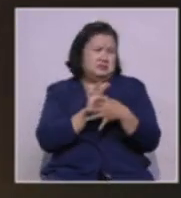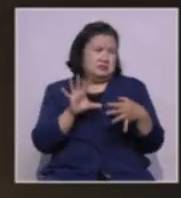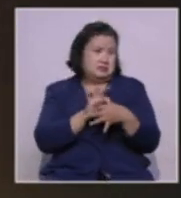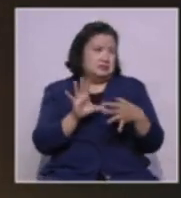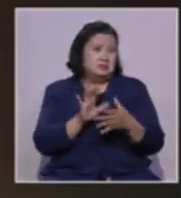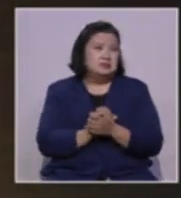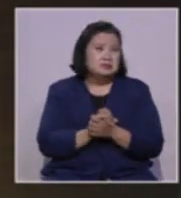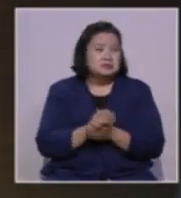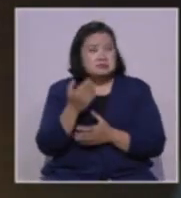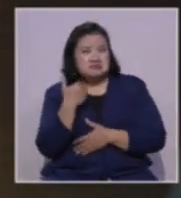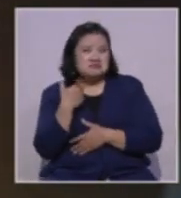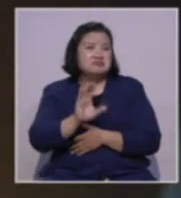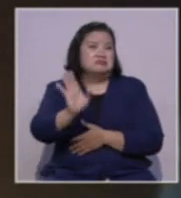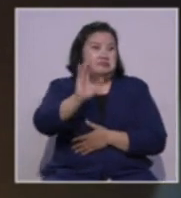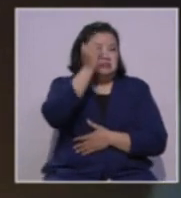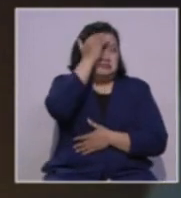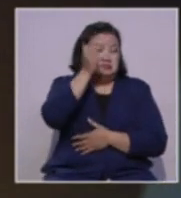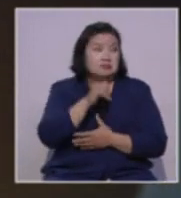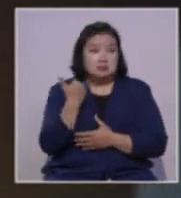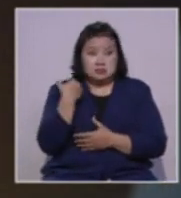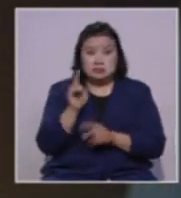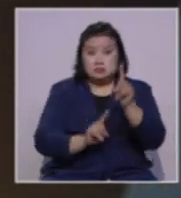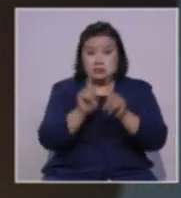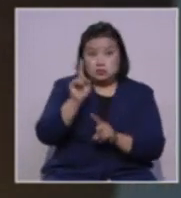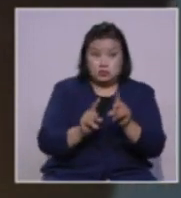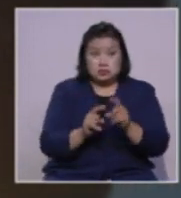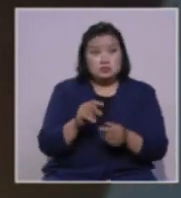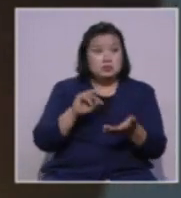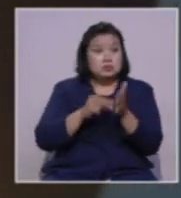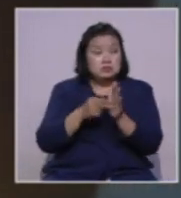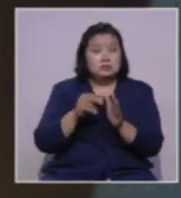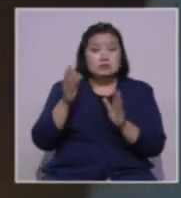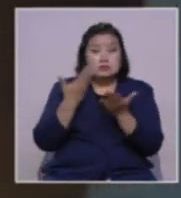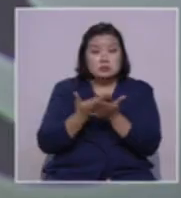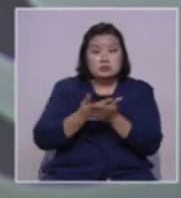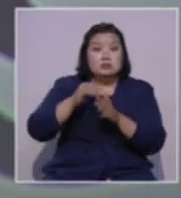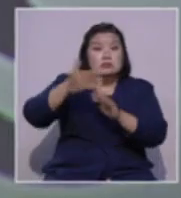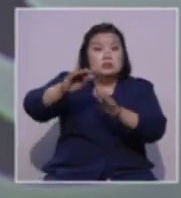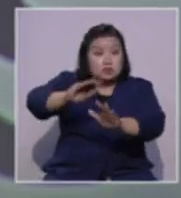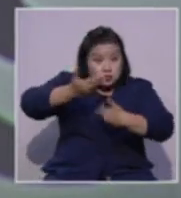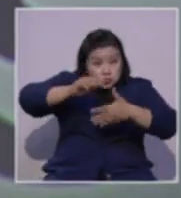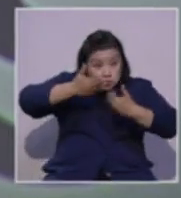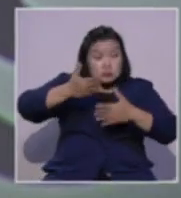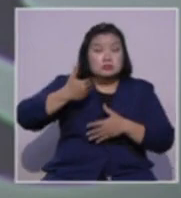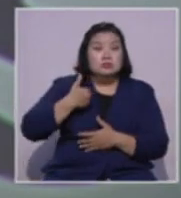คือหรืออาจจะไม่เกี่ยวเลยก็ได้เพราะจริงๆหุ้นขึ้นเนี่ยเพราะว่ามันมีเงินนอกไหลเข้ามาม ันน่าจะมีจากหลายปัจจัยแต่ก็น่าจะมีส่วน